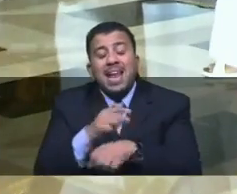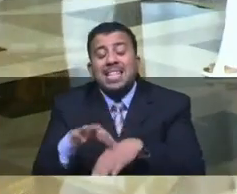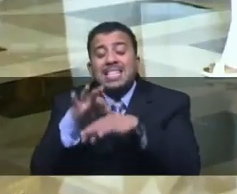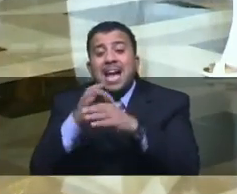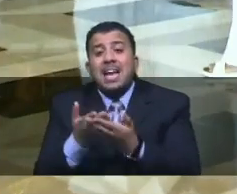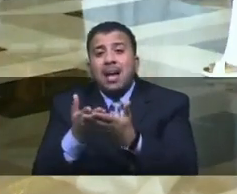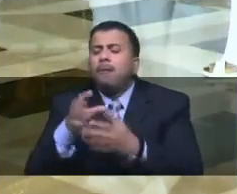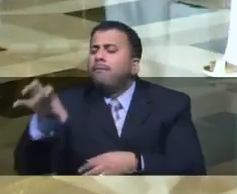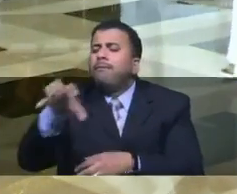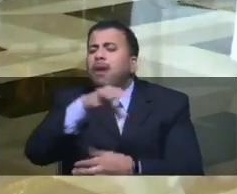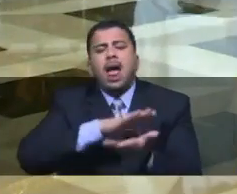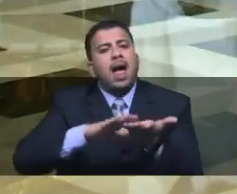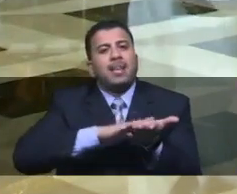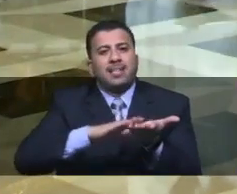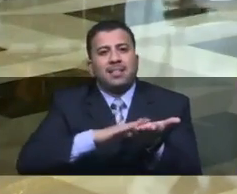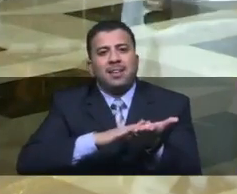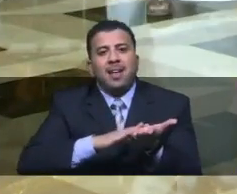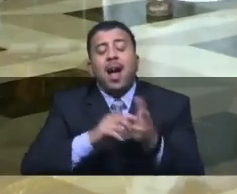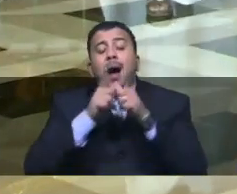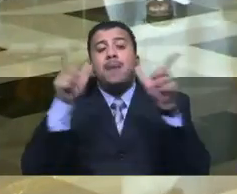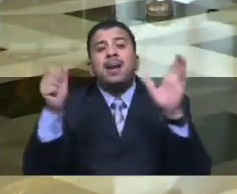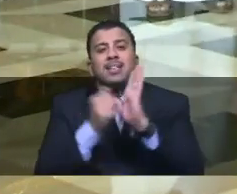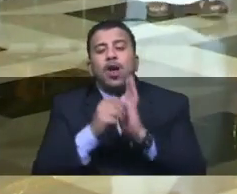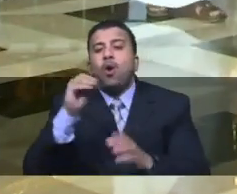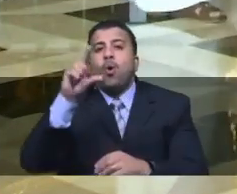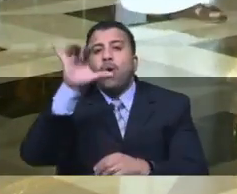في جميع بقاع الأرض. لأخبار الدار، هدى سالم، أبوظبي.